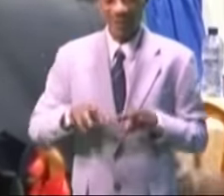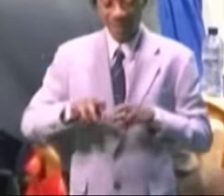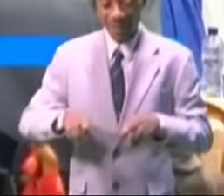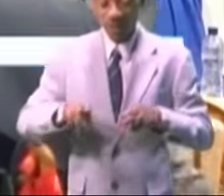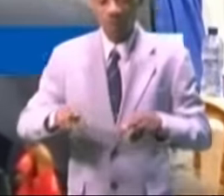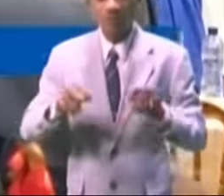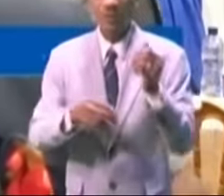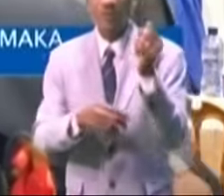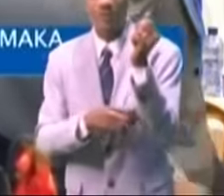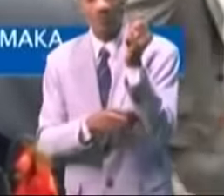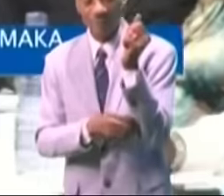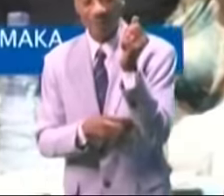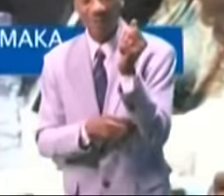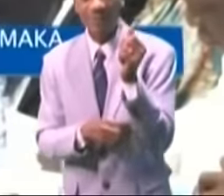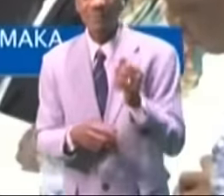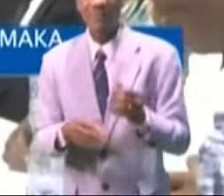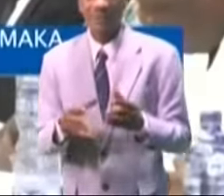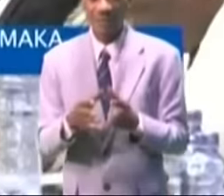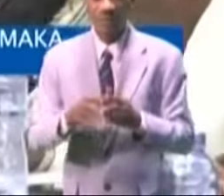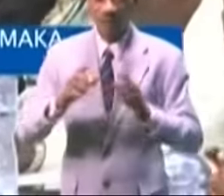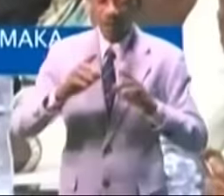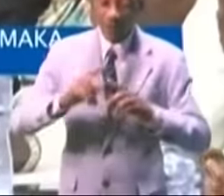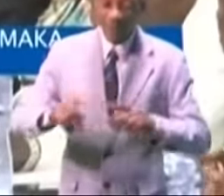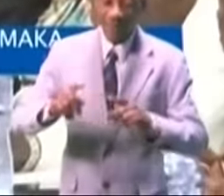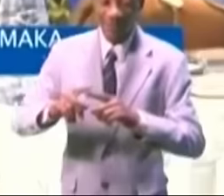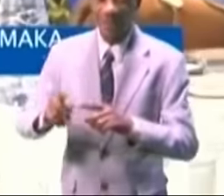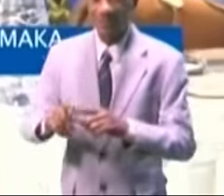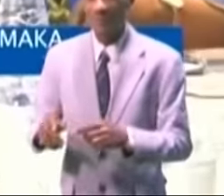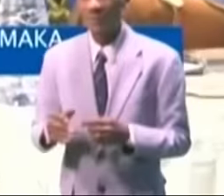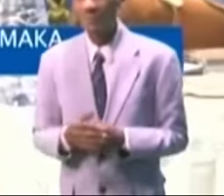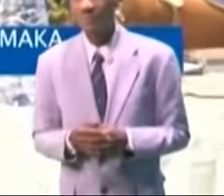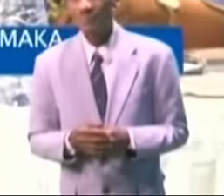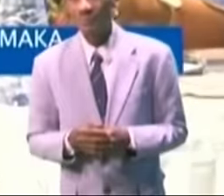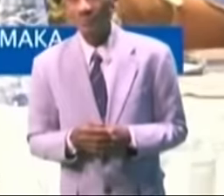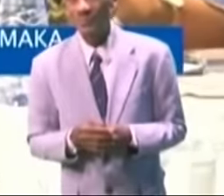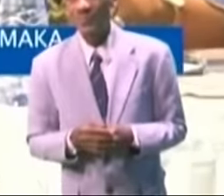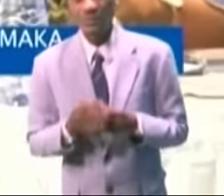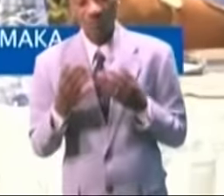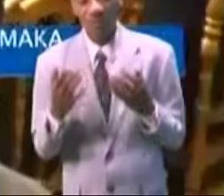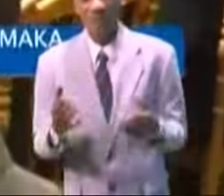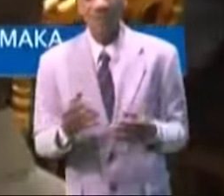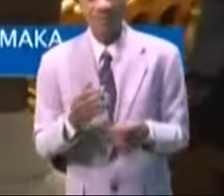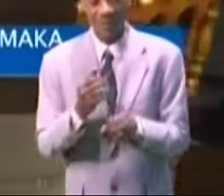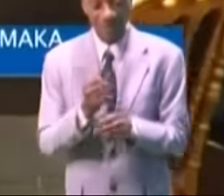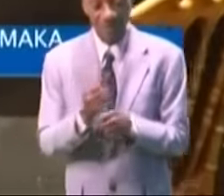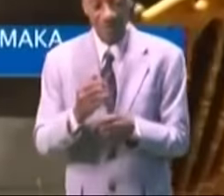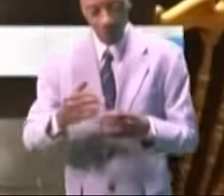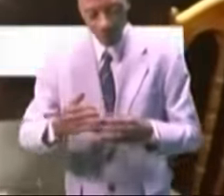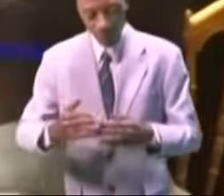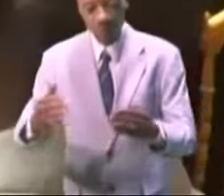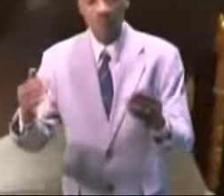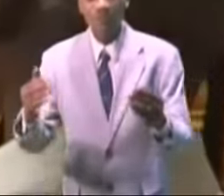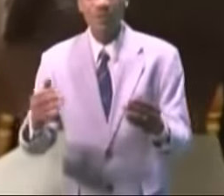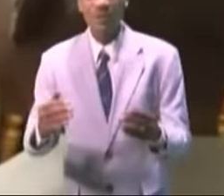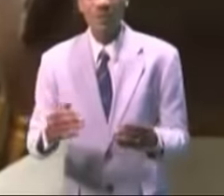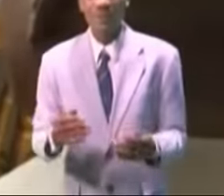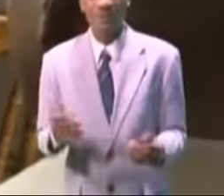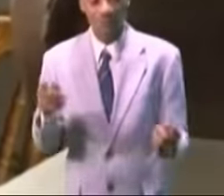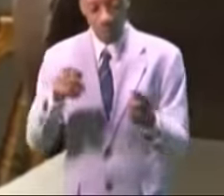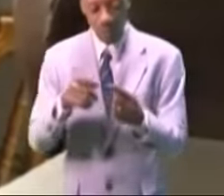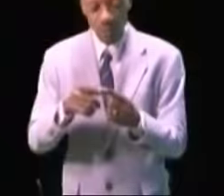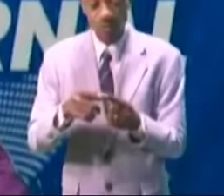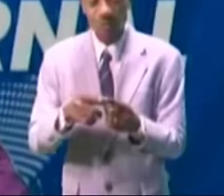les conditions du travail soient améliorées. Démarré le jeudi 13 juin, les travaux se clôturent ce vendredi 14 juin